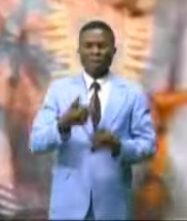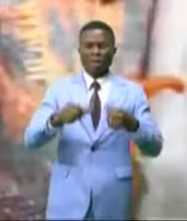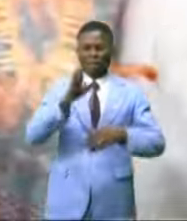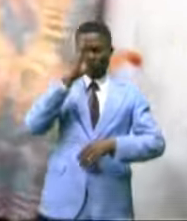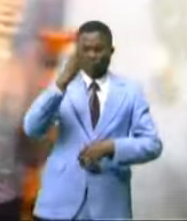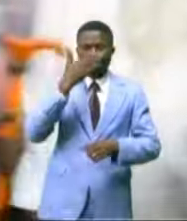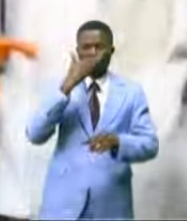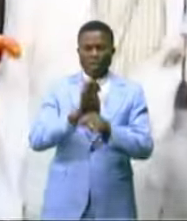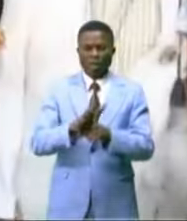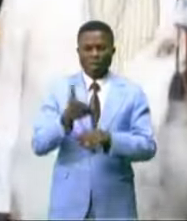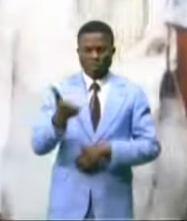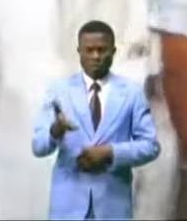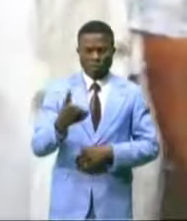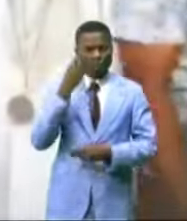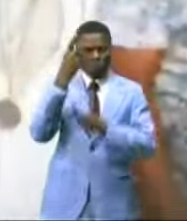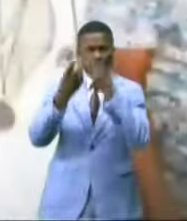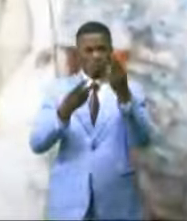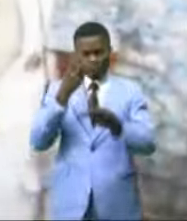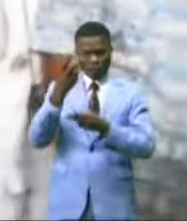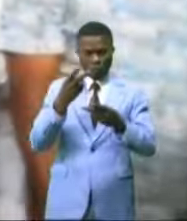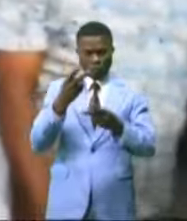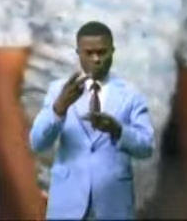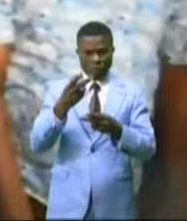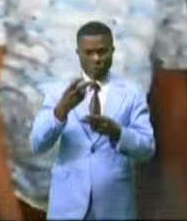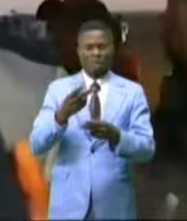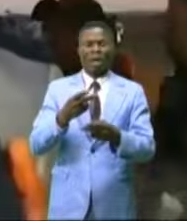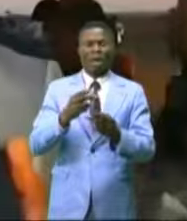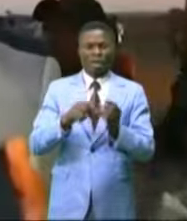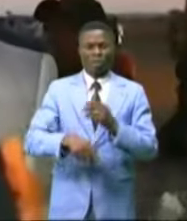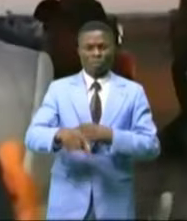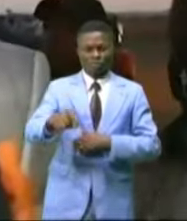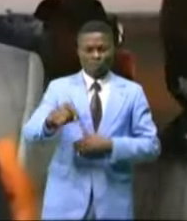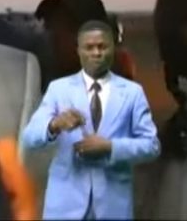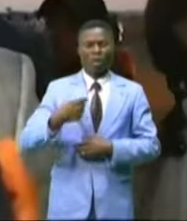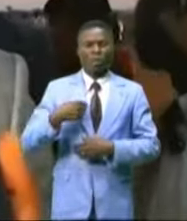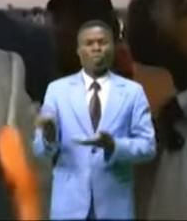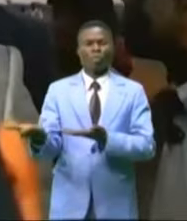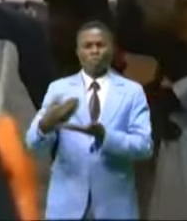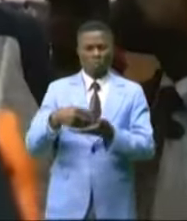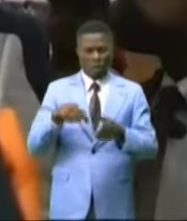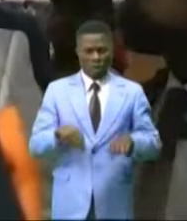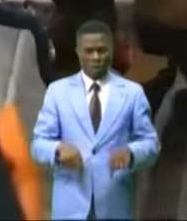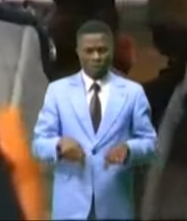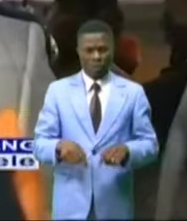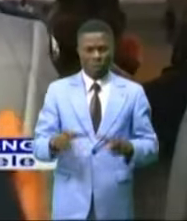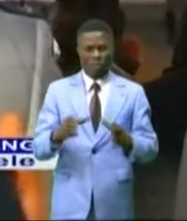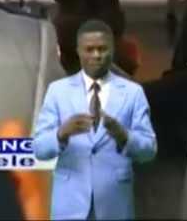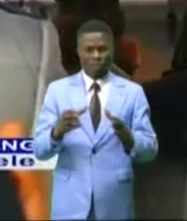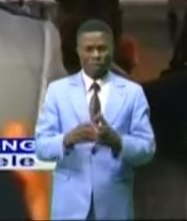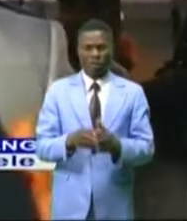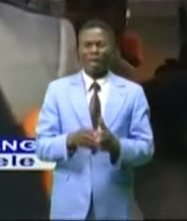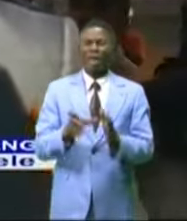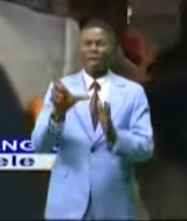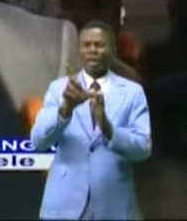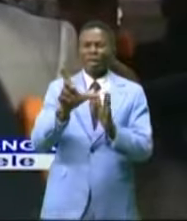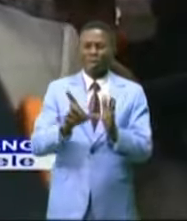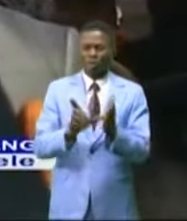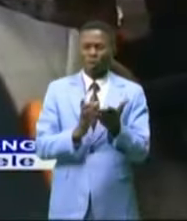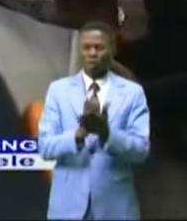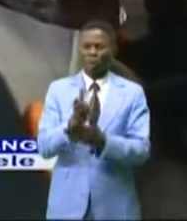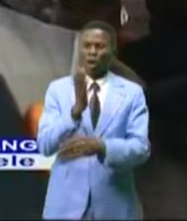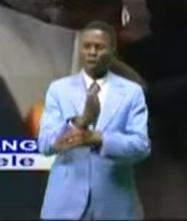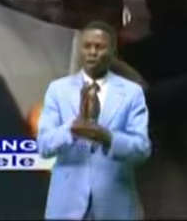province il pourra visiter euh pour le début de son mandat je suis rentré avec des consignes claires de